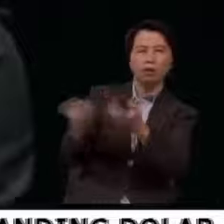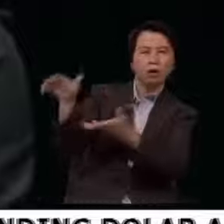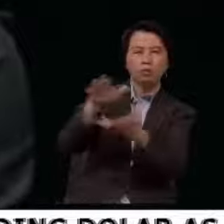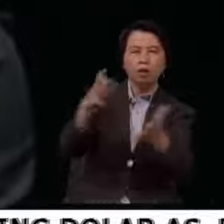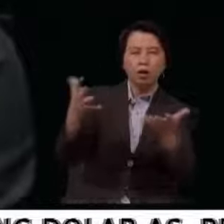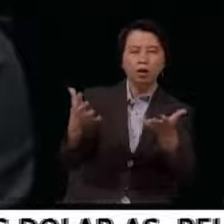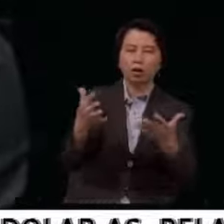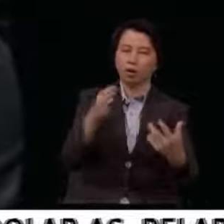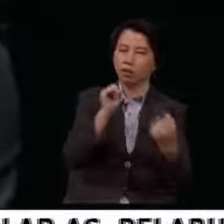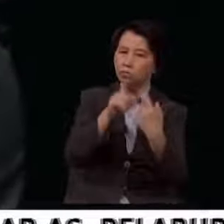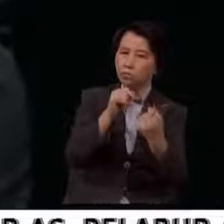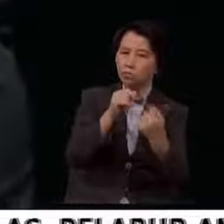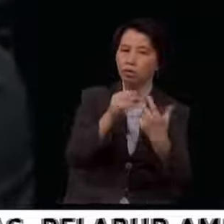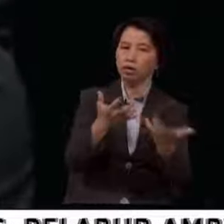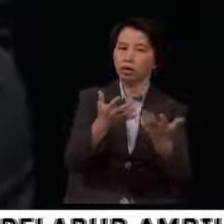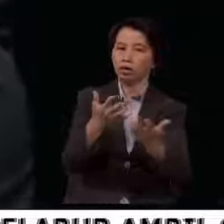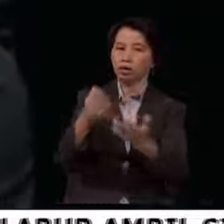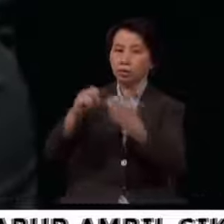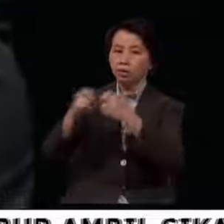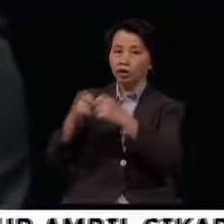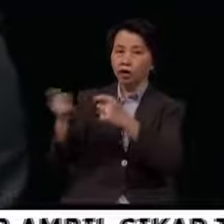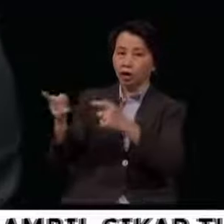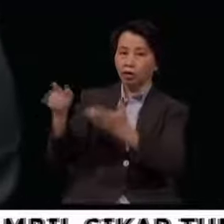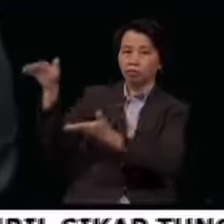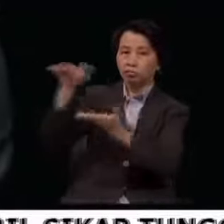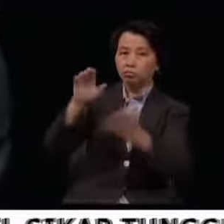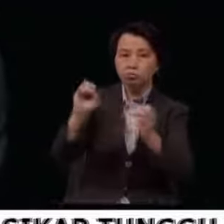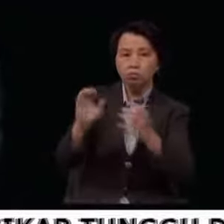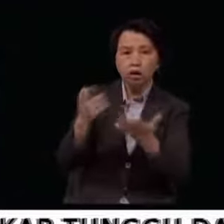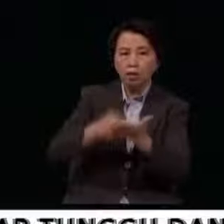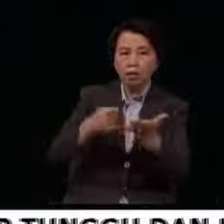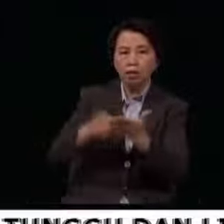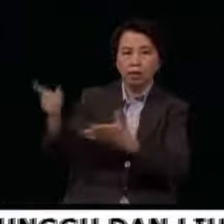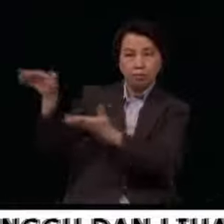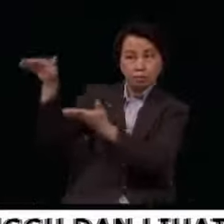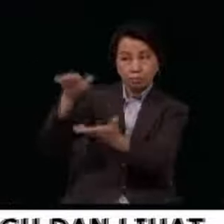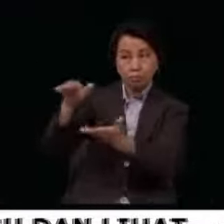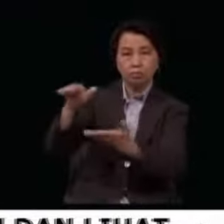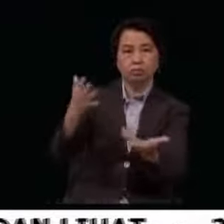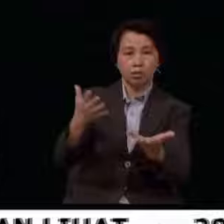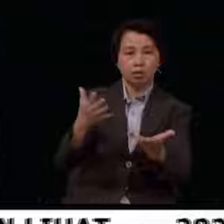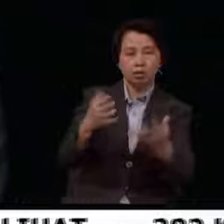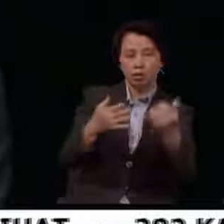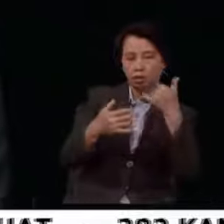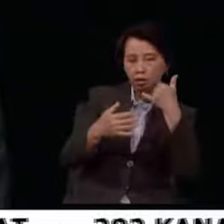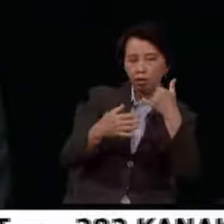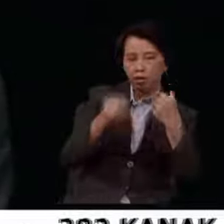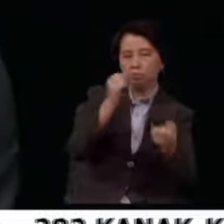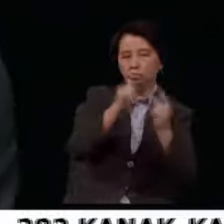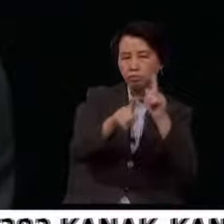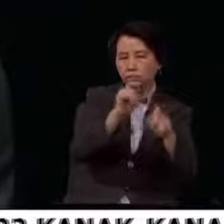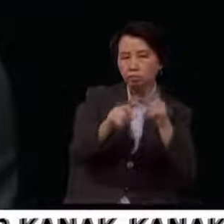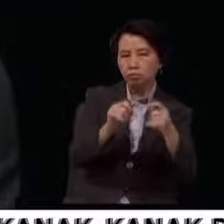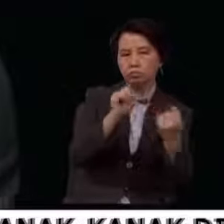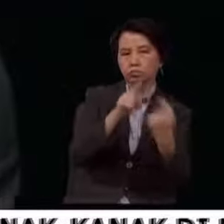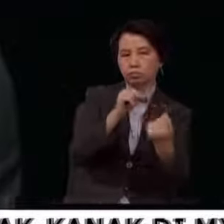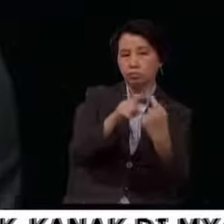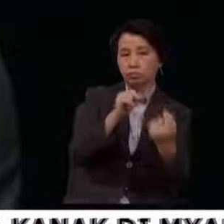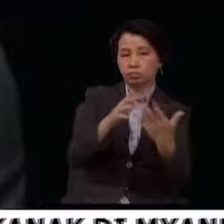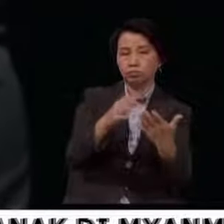berbagai item yang terkenal itu kita memang sudah ada melebar urus menggunakan stapa